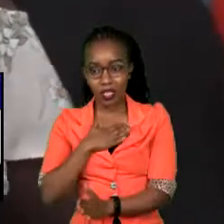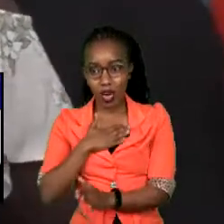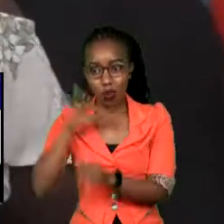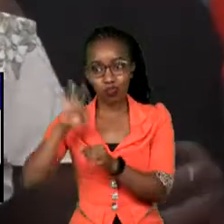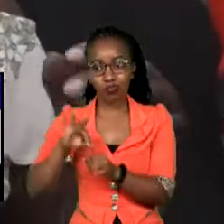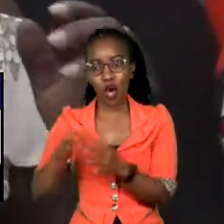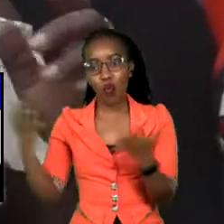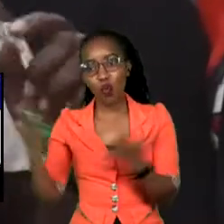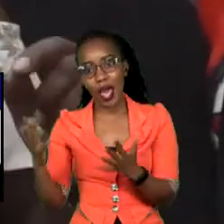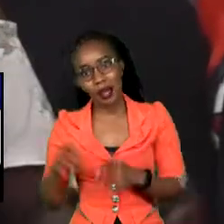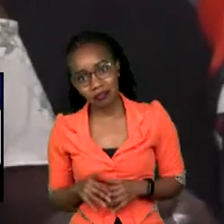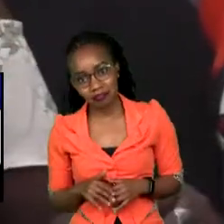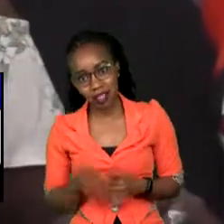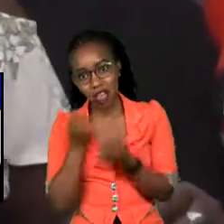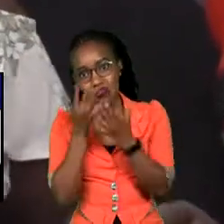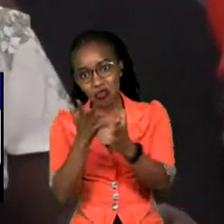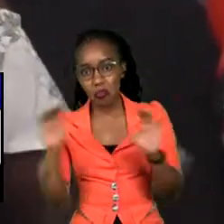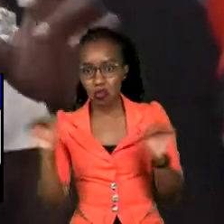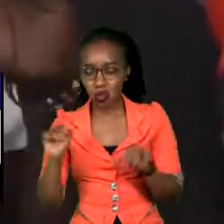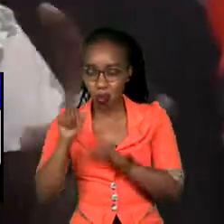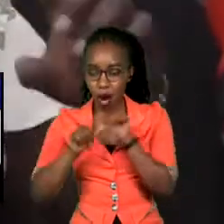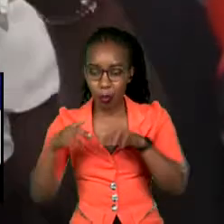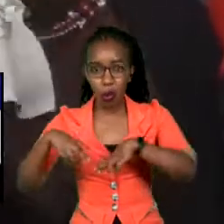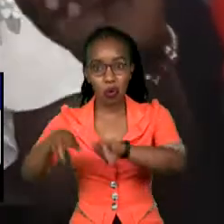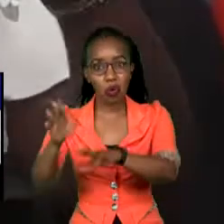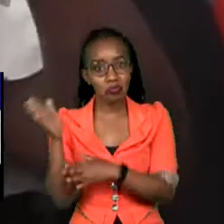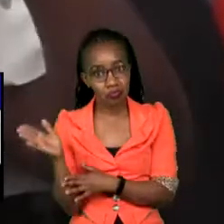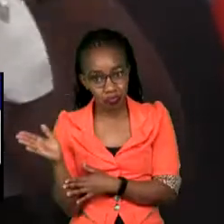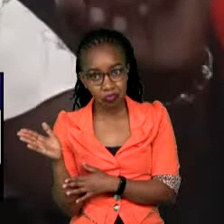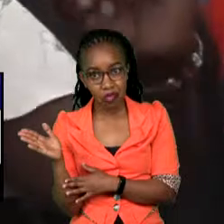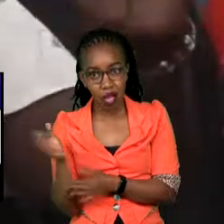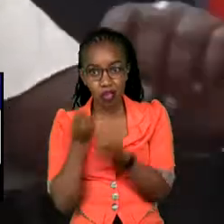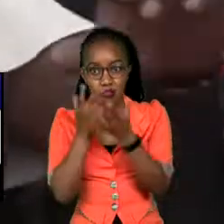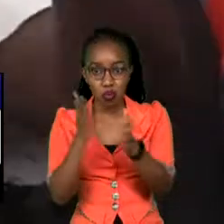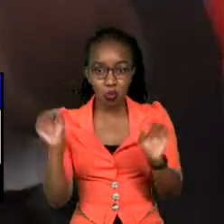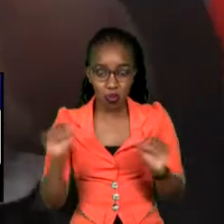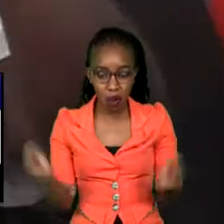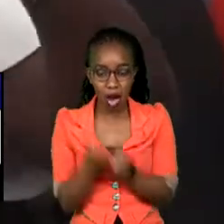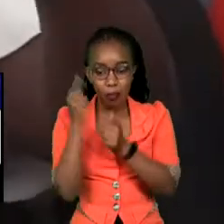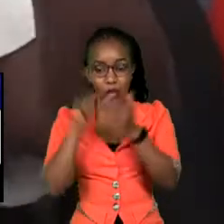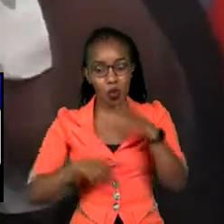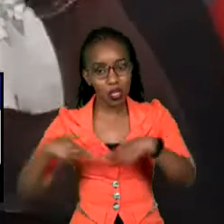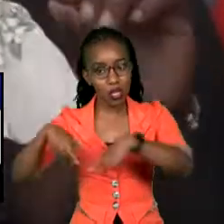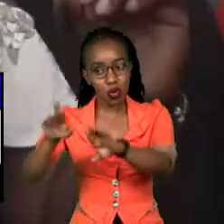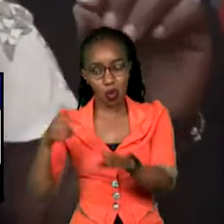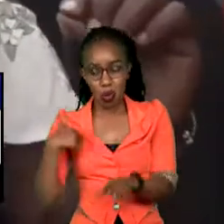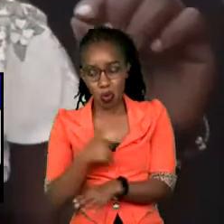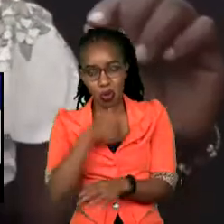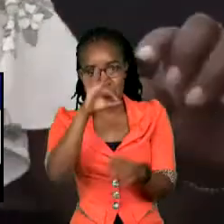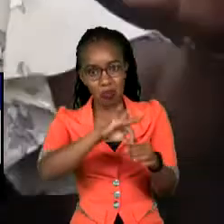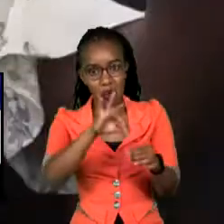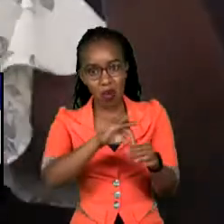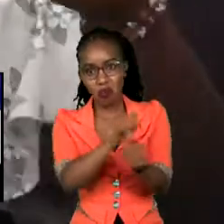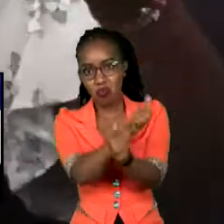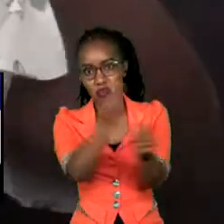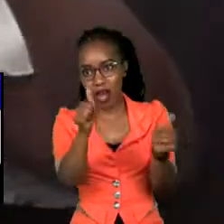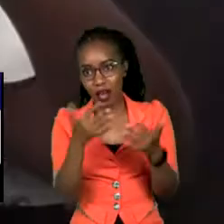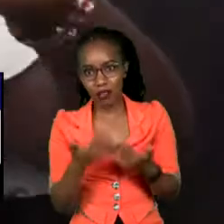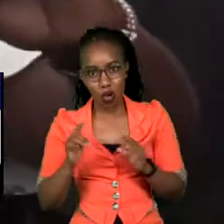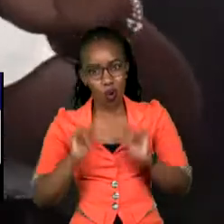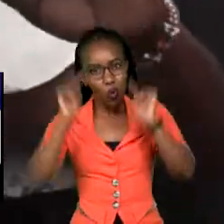wapi? Hatukupatiwa notice kwa hii barabara. Hakuna kitu tuliambiwa inakuja kufanyika. Tulichaguana kwa roho safi,